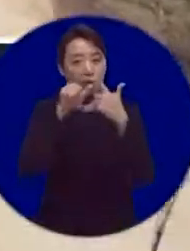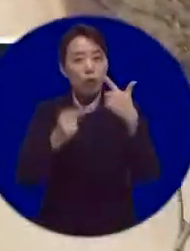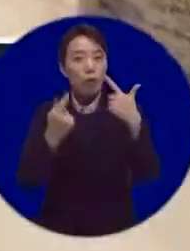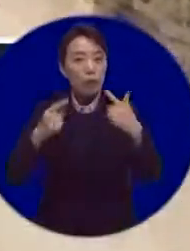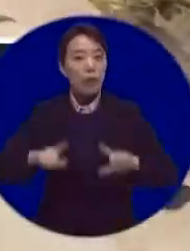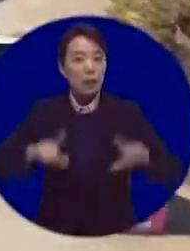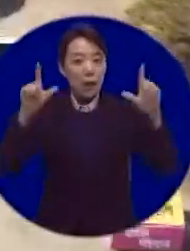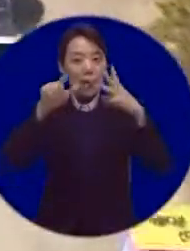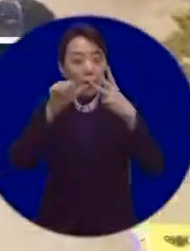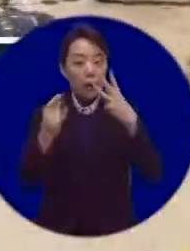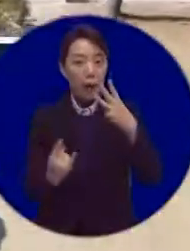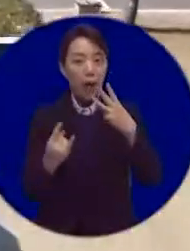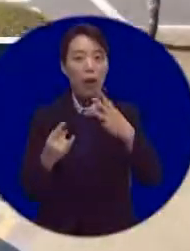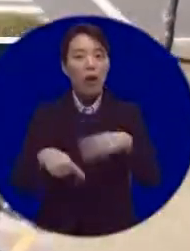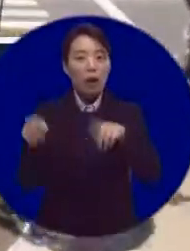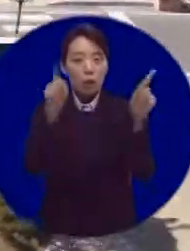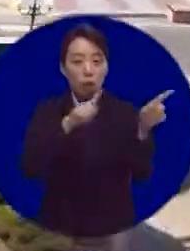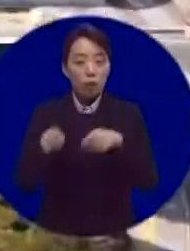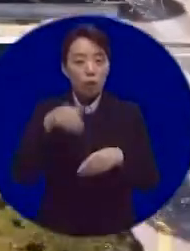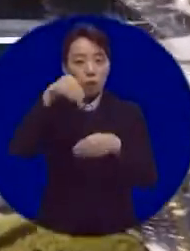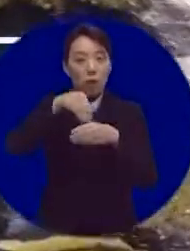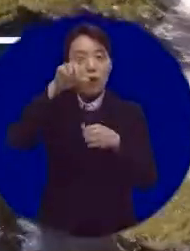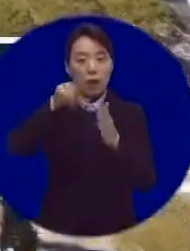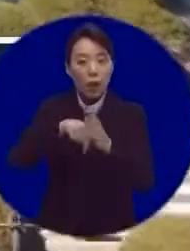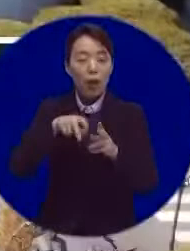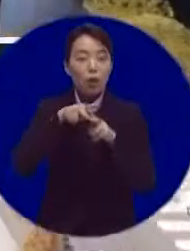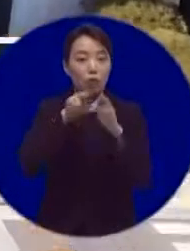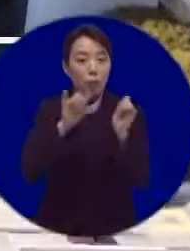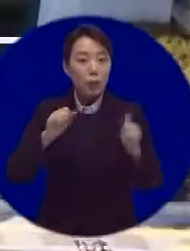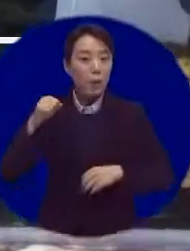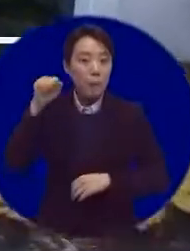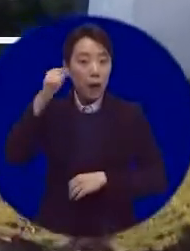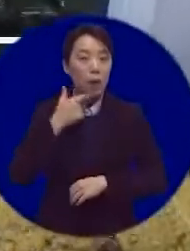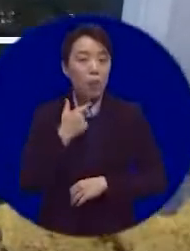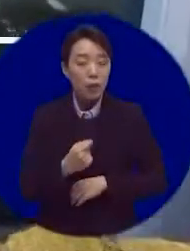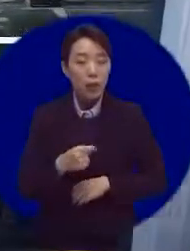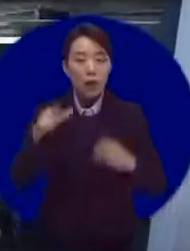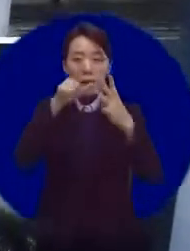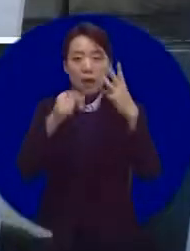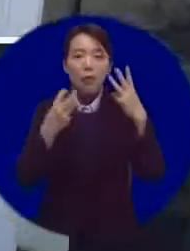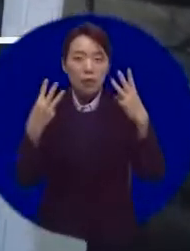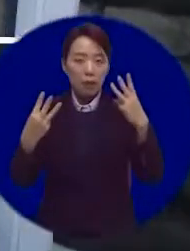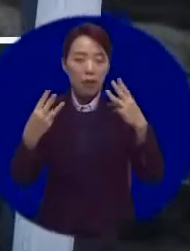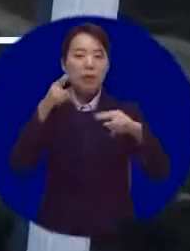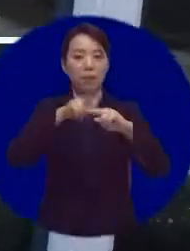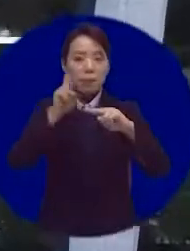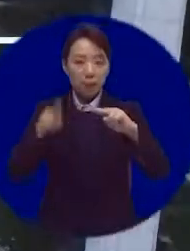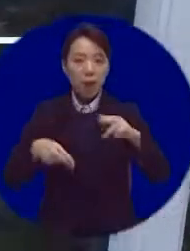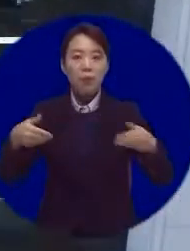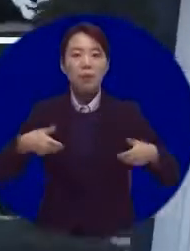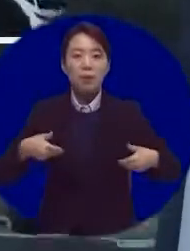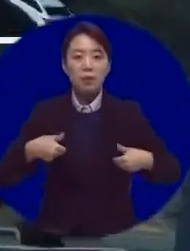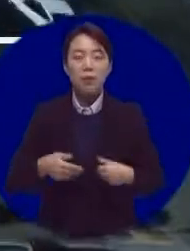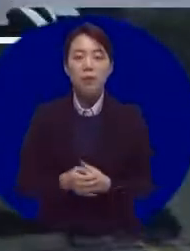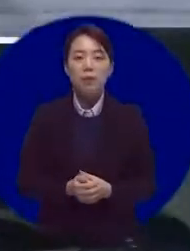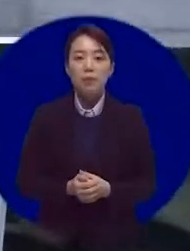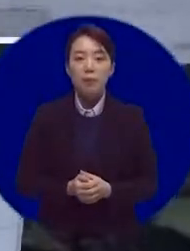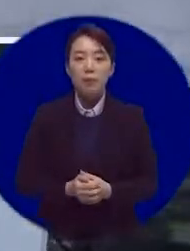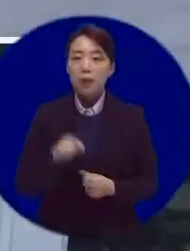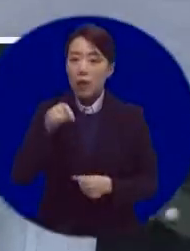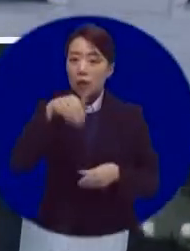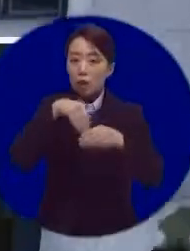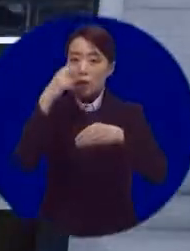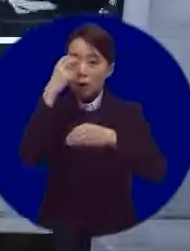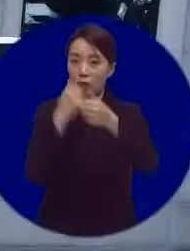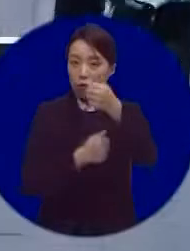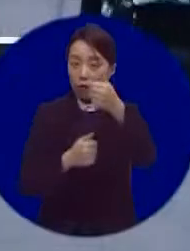1일 실시하는 제8회 전국동시지방선거에서 후보자가 되기 위해서는 3월 3일까지 그 직을 사직해야 합니다.